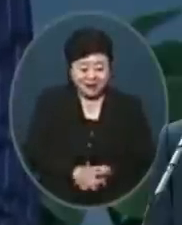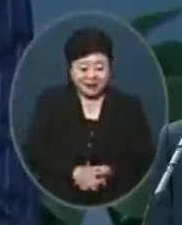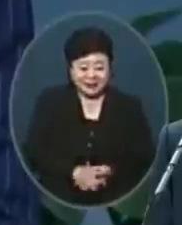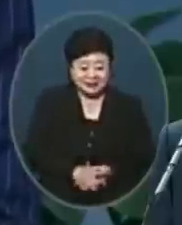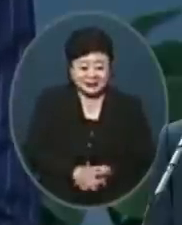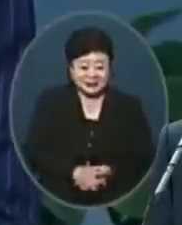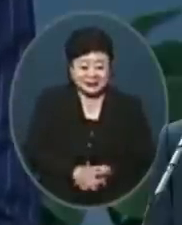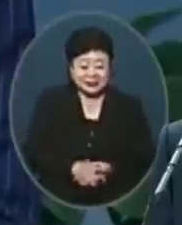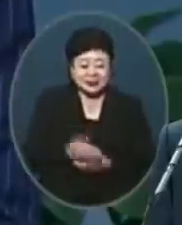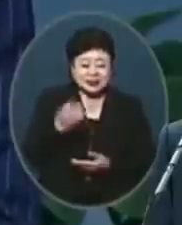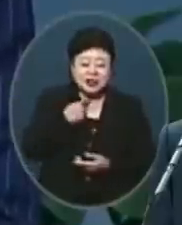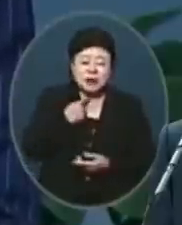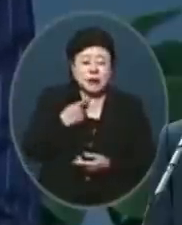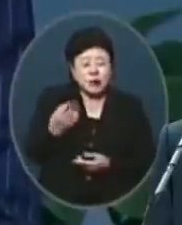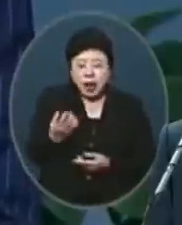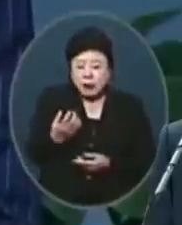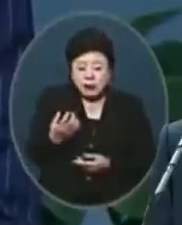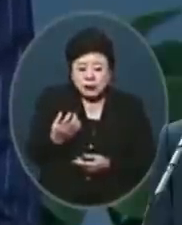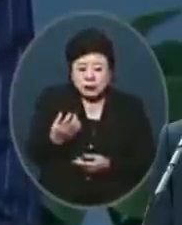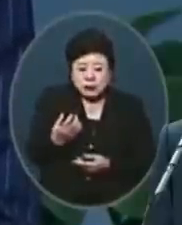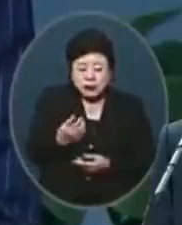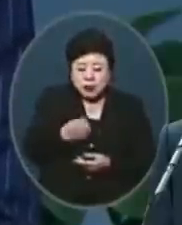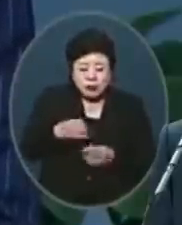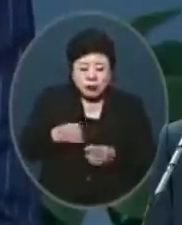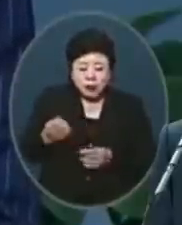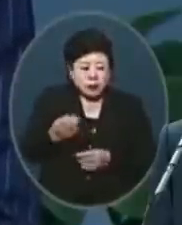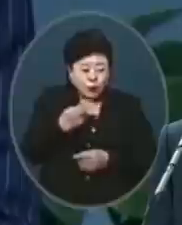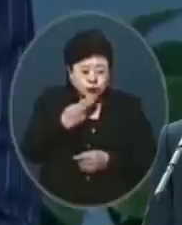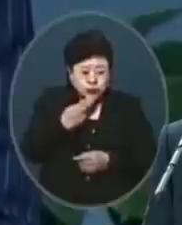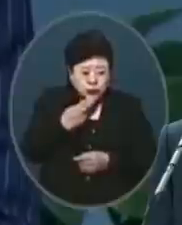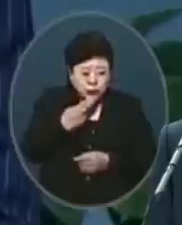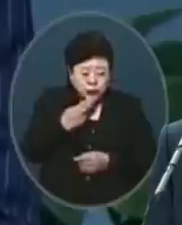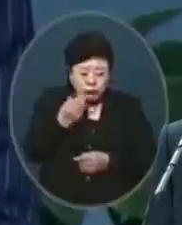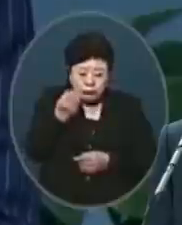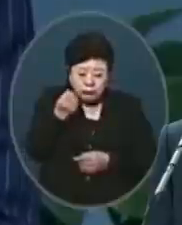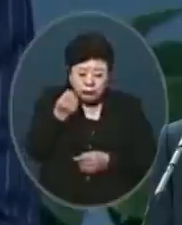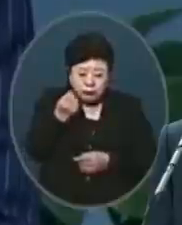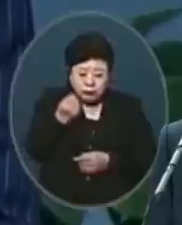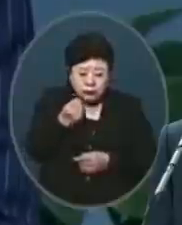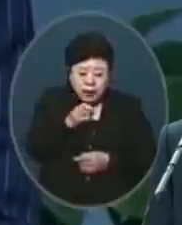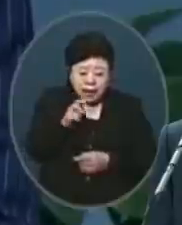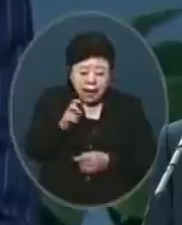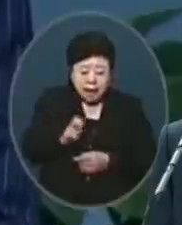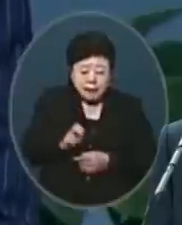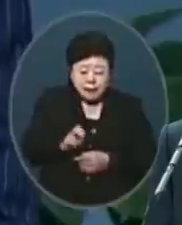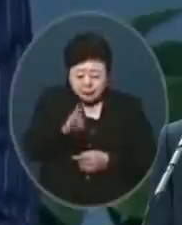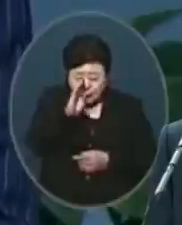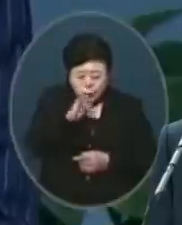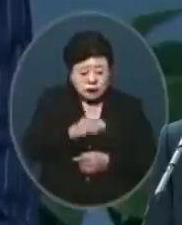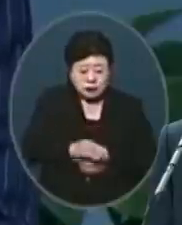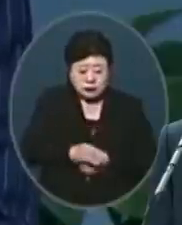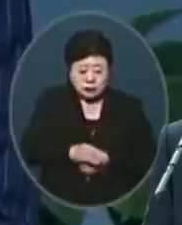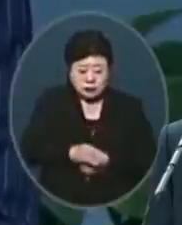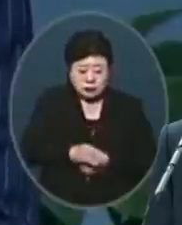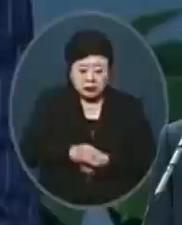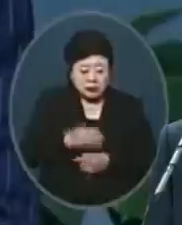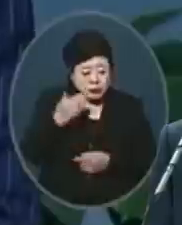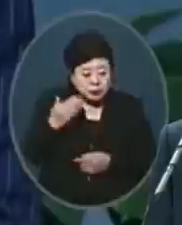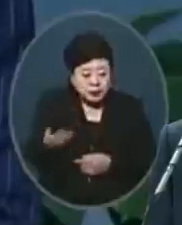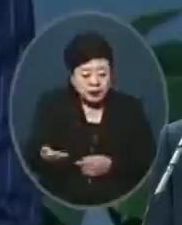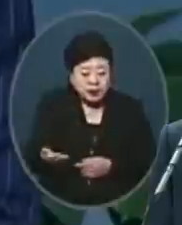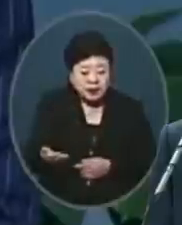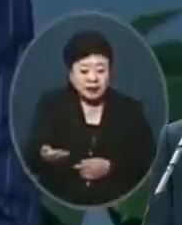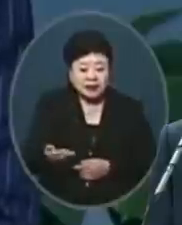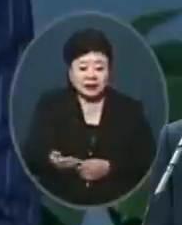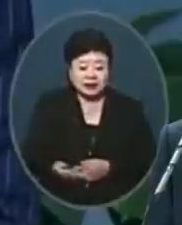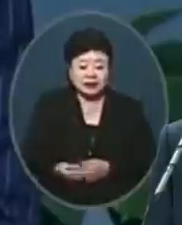그러니까 전에는 목이 쉬었는데 지금 목도 안 쉬고 갈랑갈랑한데 암은 어떻게 되었습니까? 무슨 한 말입니까?